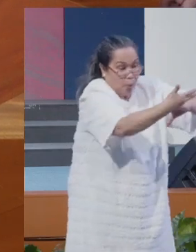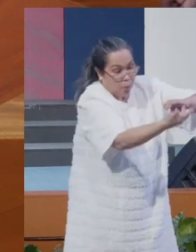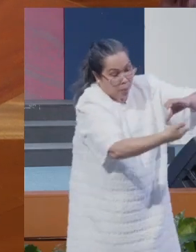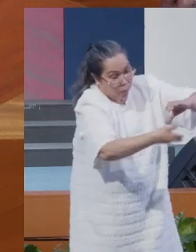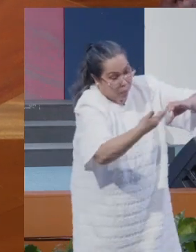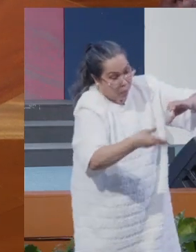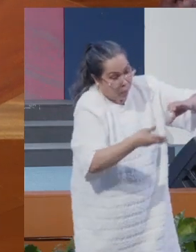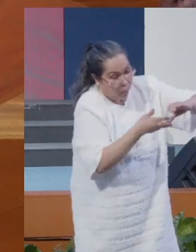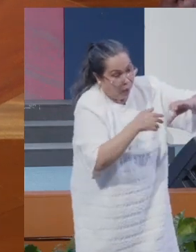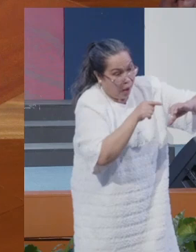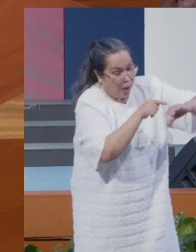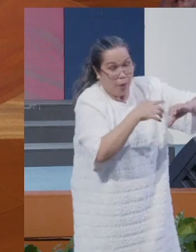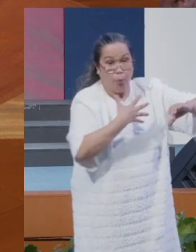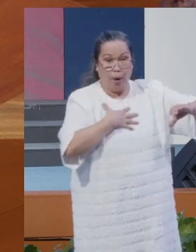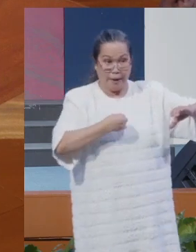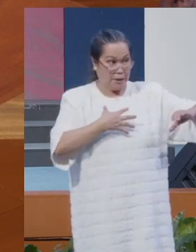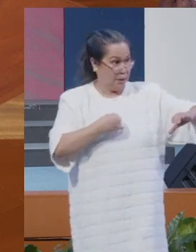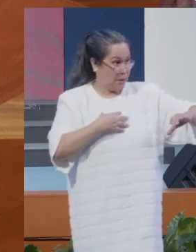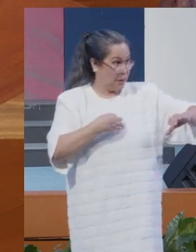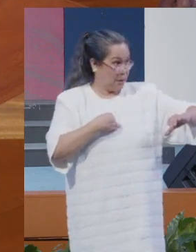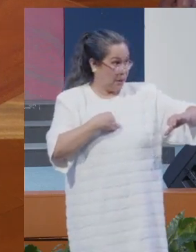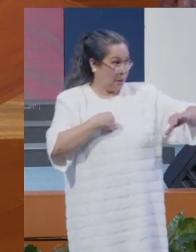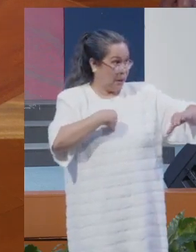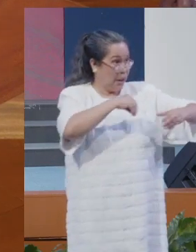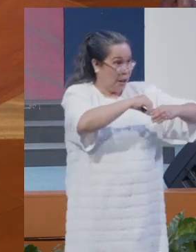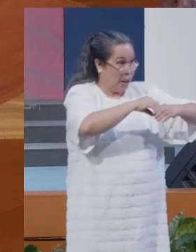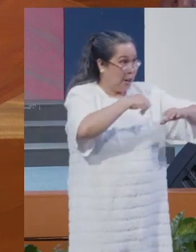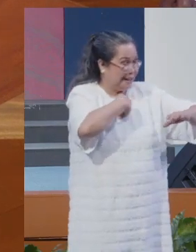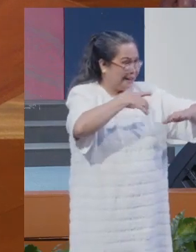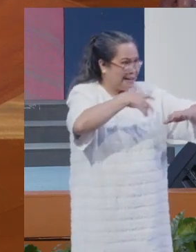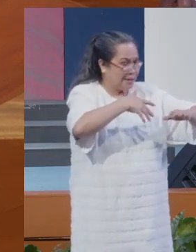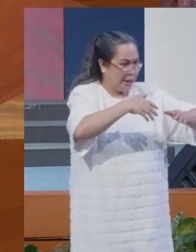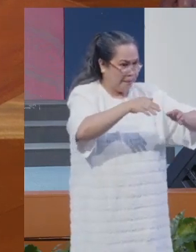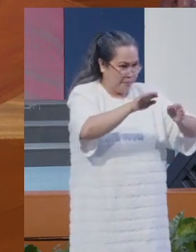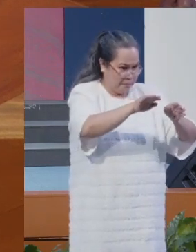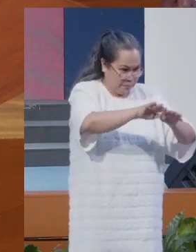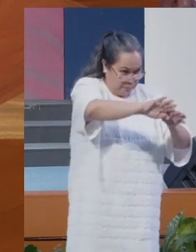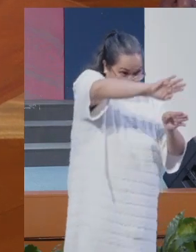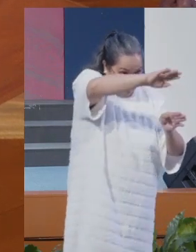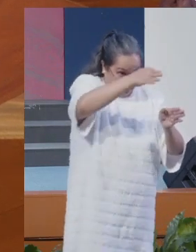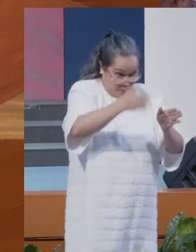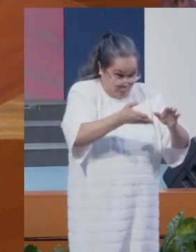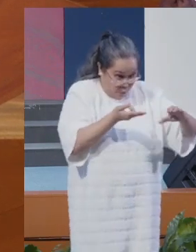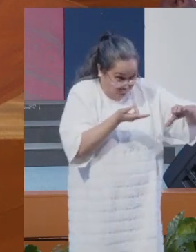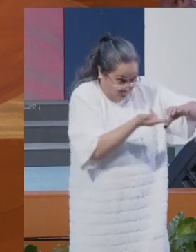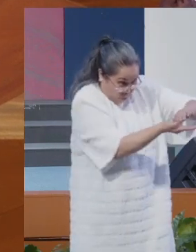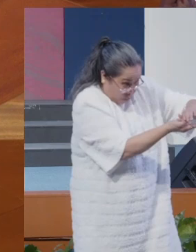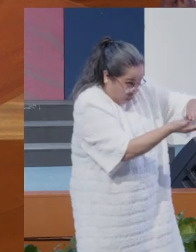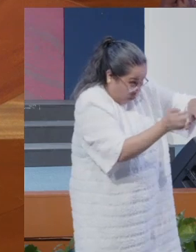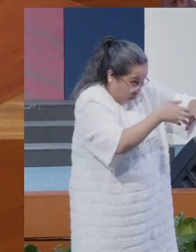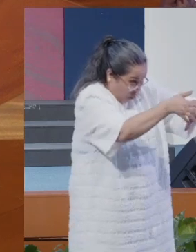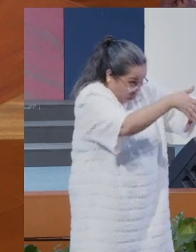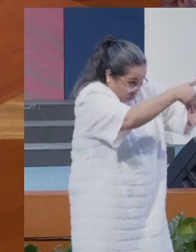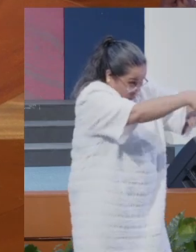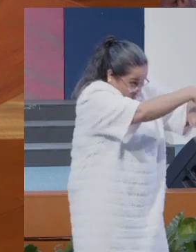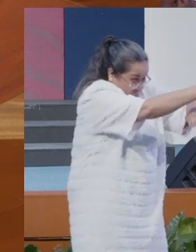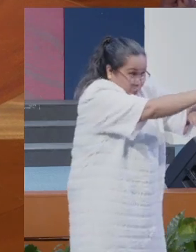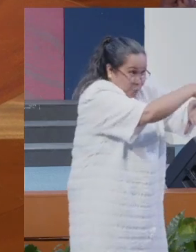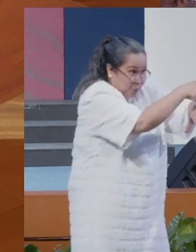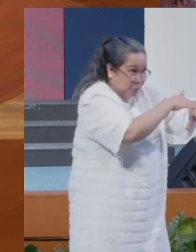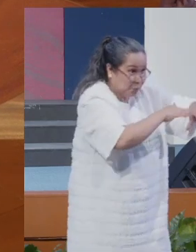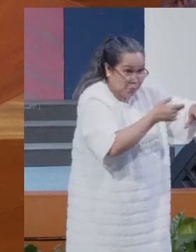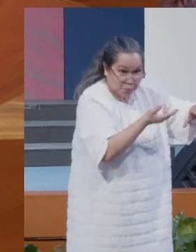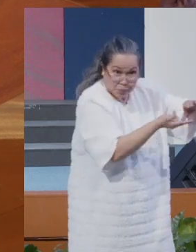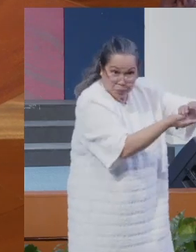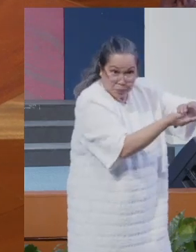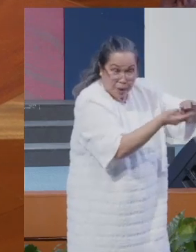Para kayong whitewashed tombs, yung maputi sa labas, di man nilalagyan ng white paint yon,